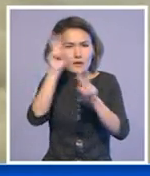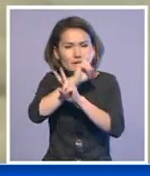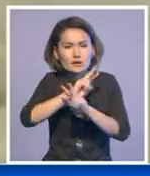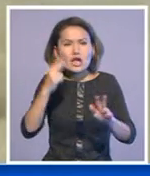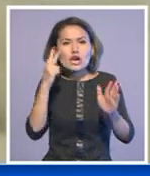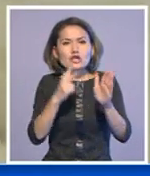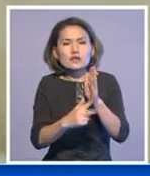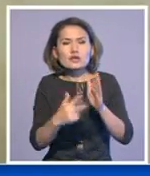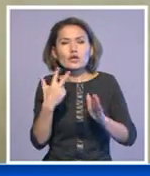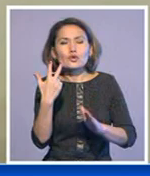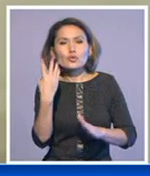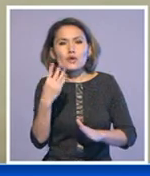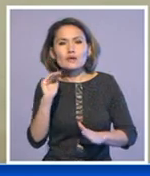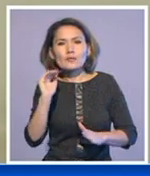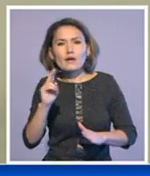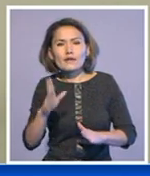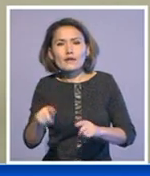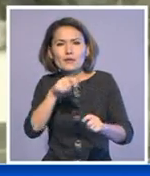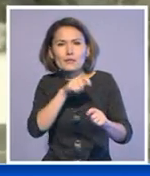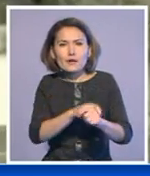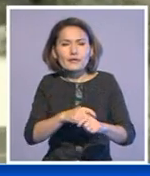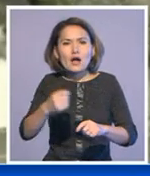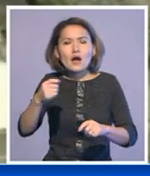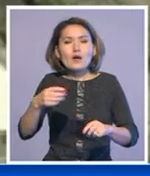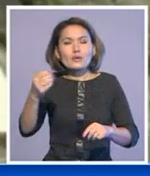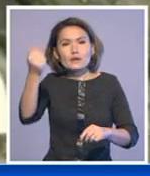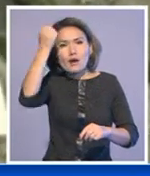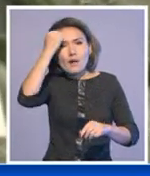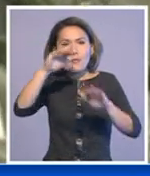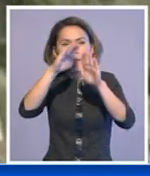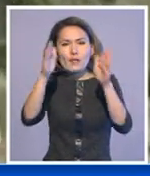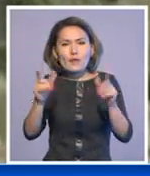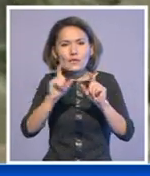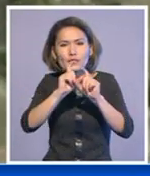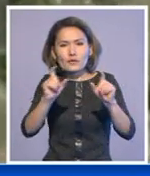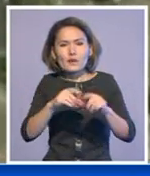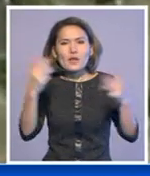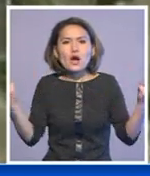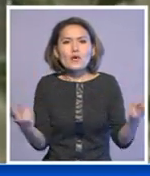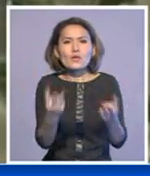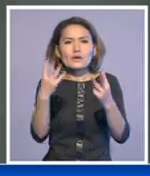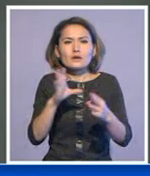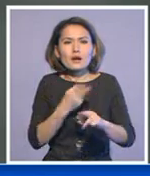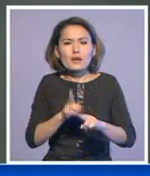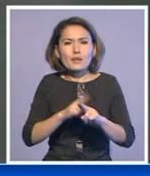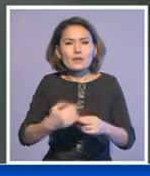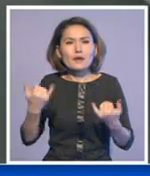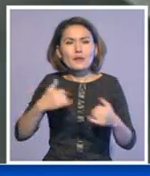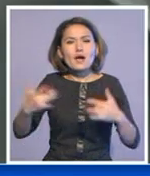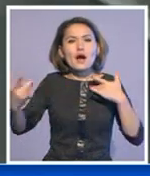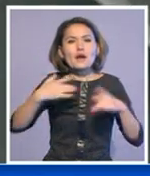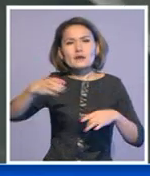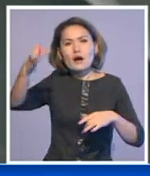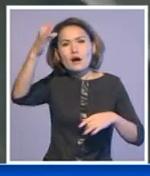метр аумақты алып жатқан кешен мәдени, саяси және көрме орталық саналады. Сонымен қатар онда Латын Америкасына танымал әртістер